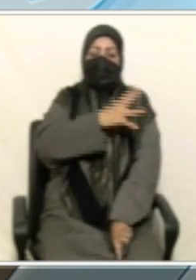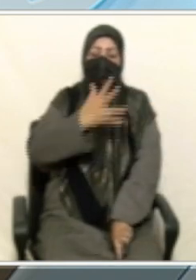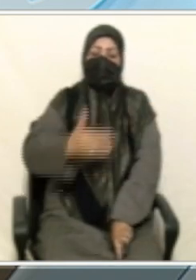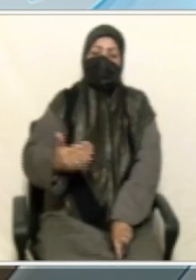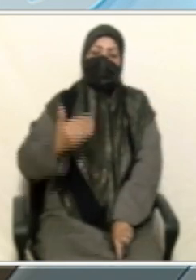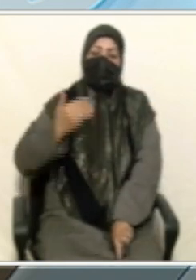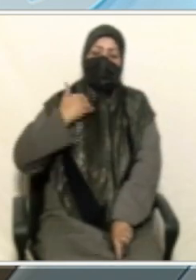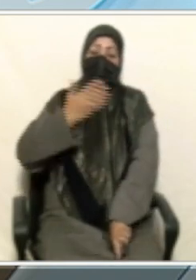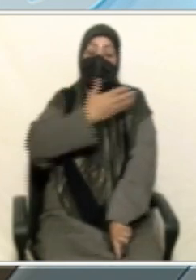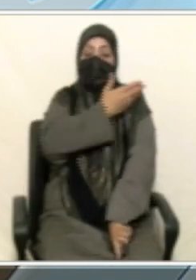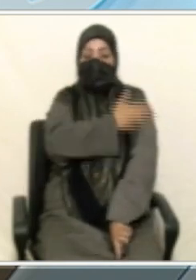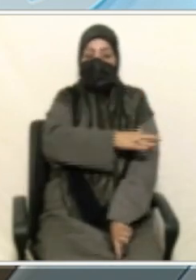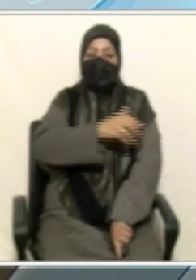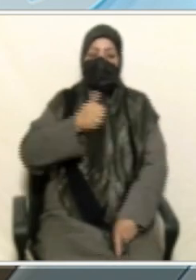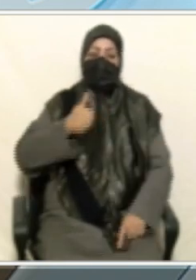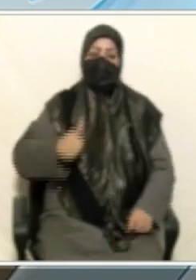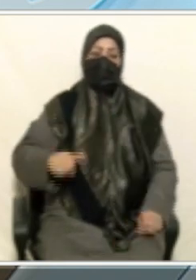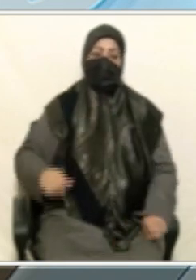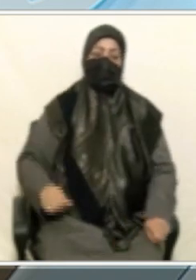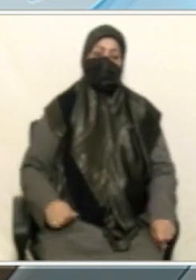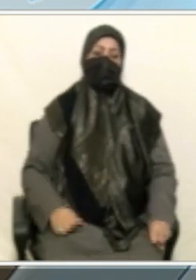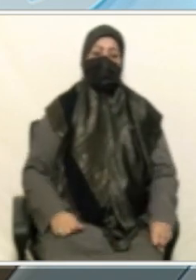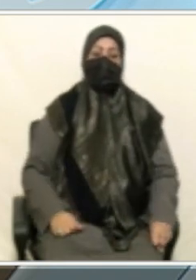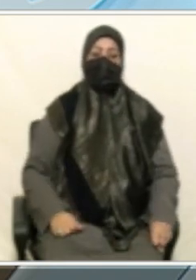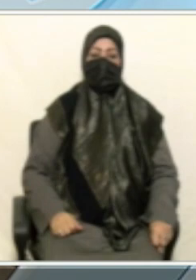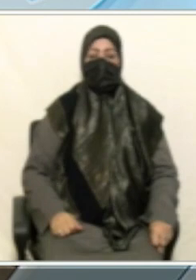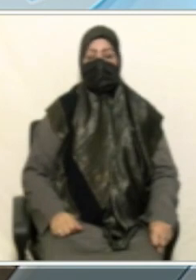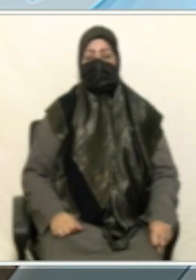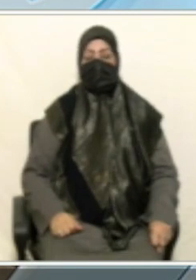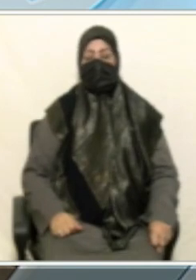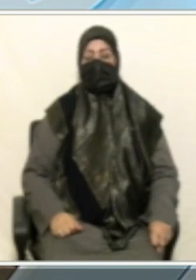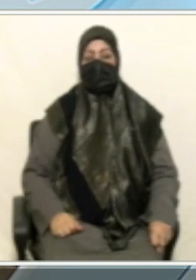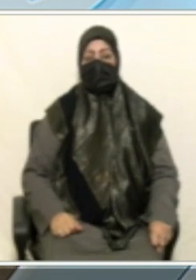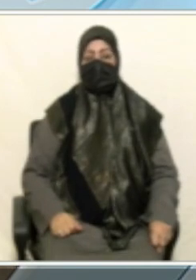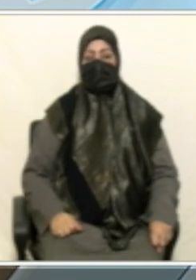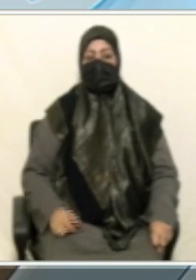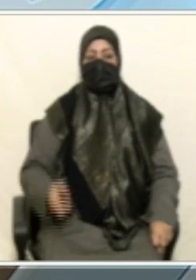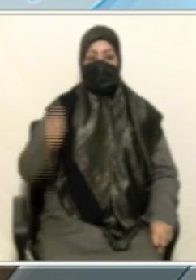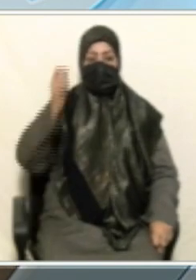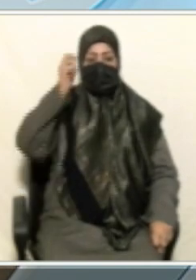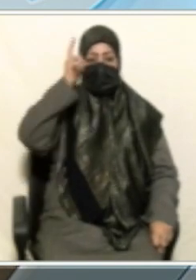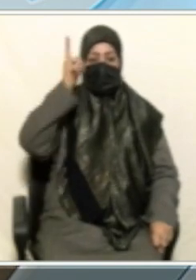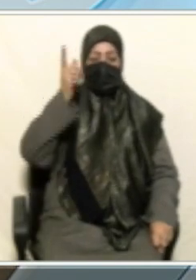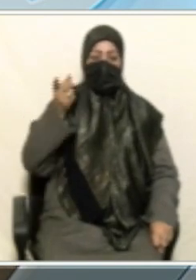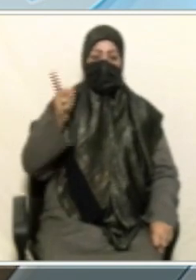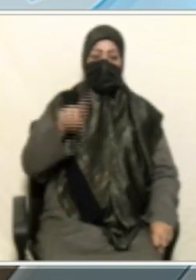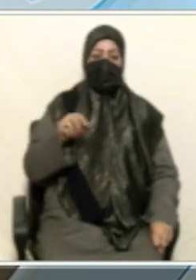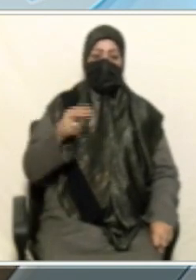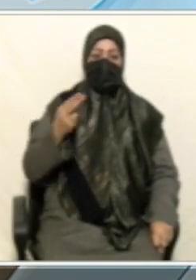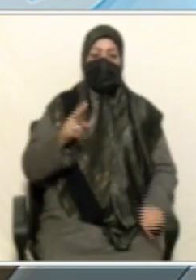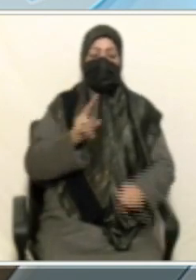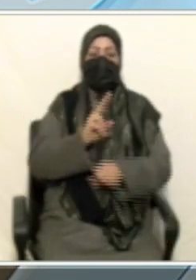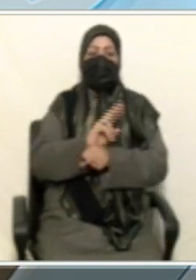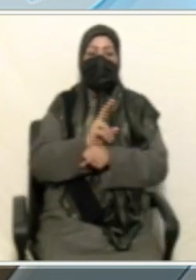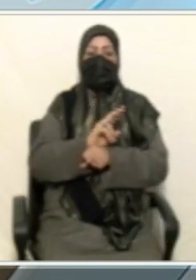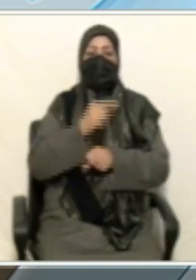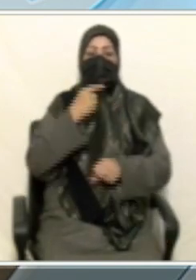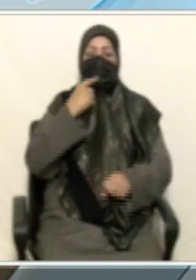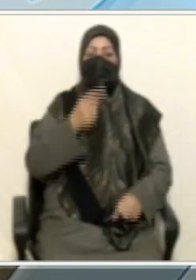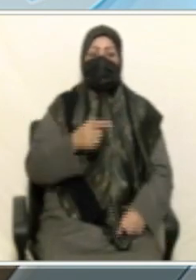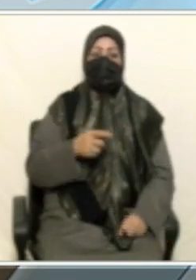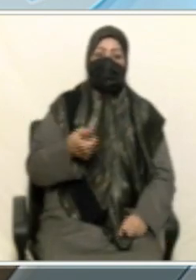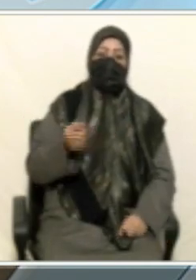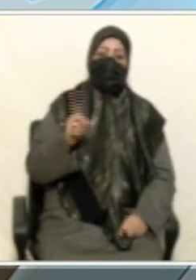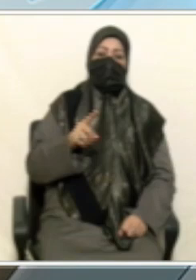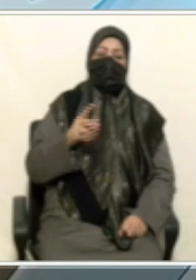التوبة تجب ما قبلها. والله أعلم. الأخ عبد الله من العربان يعني أعجبني الحقيقة، دعا الله أن